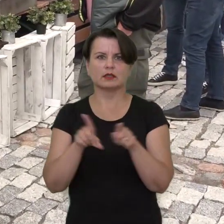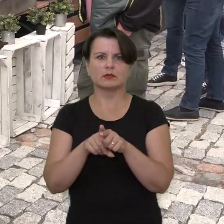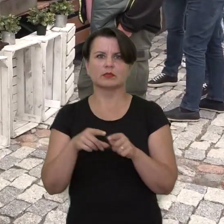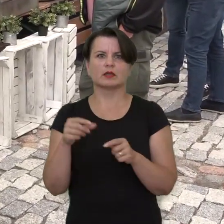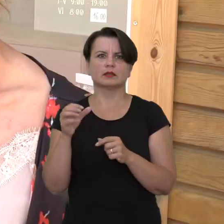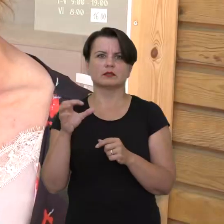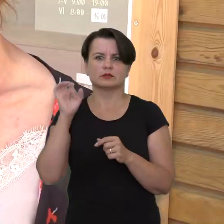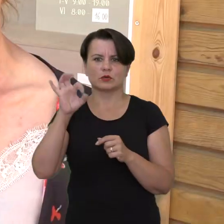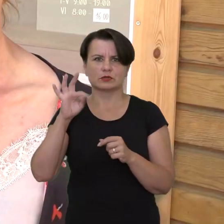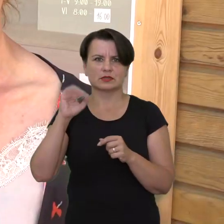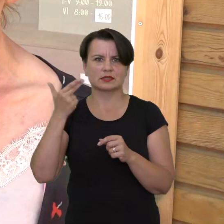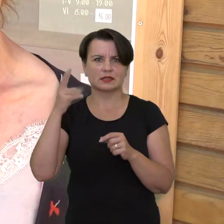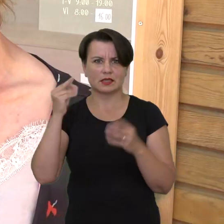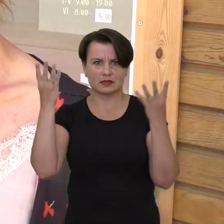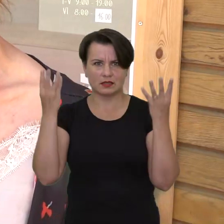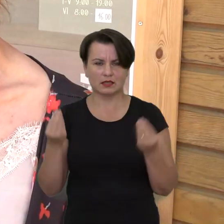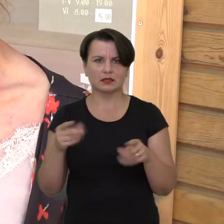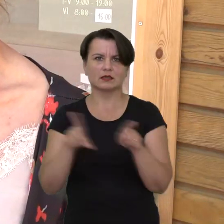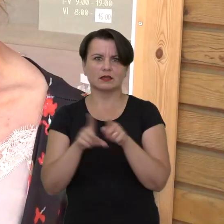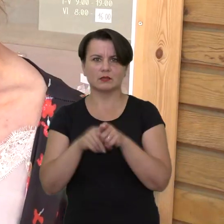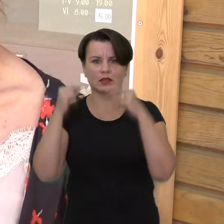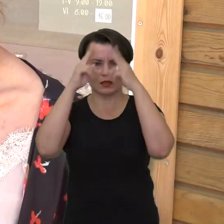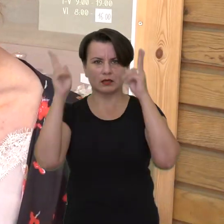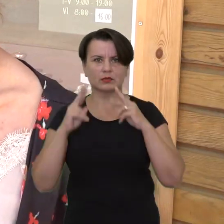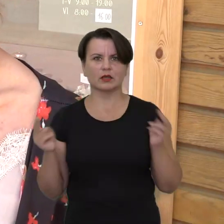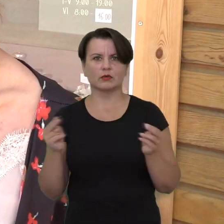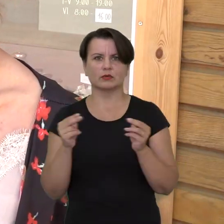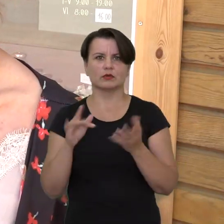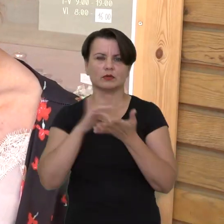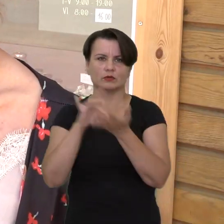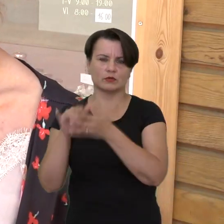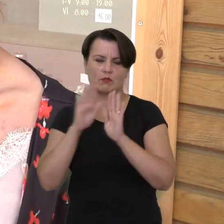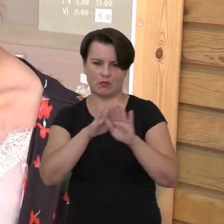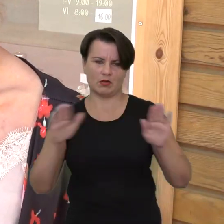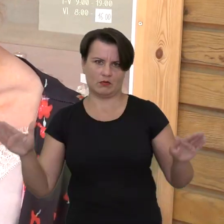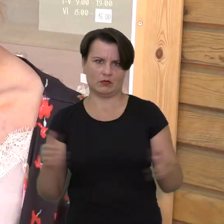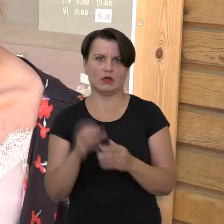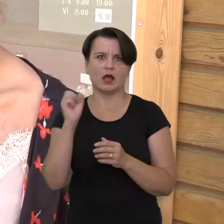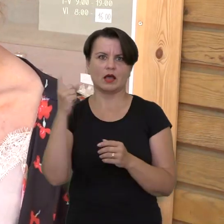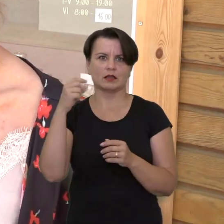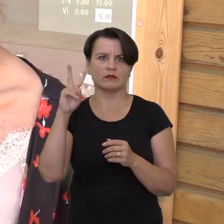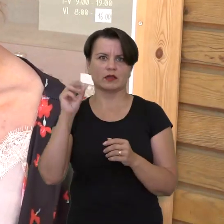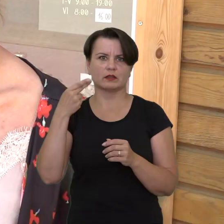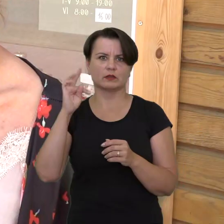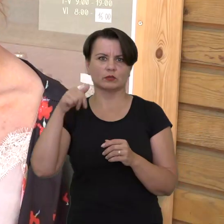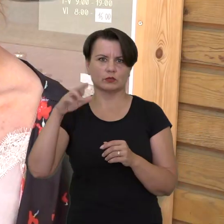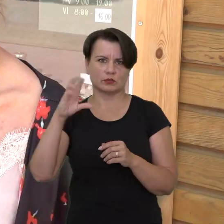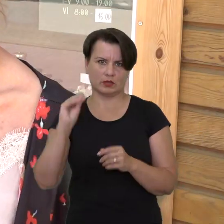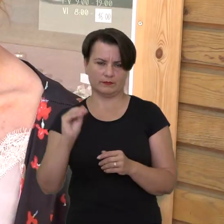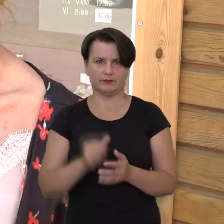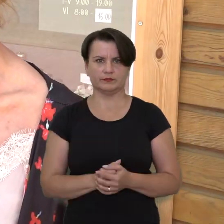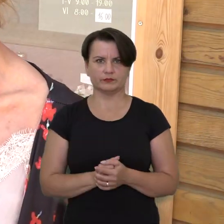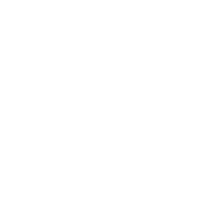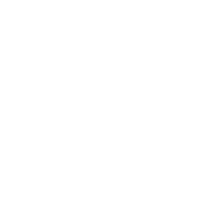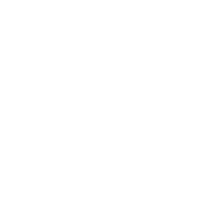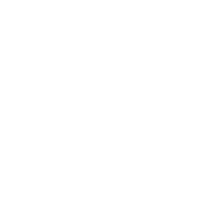žurnalu, taip pat jūros šventėje turizmo skvere ir sostinės dienose ir be abejo turizmo, tarptautiniai turizmo